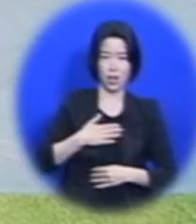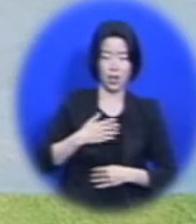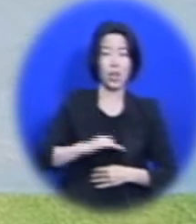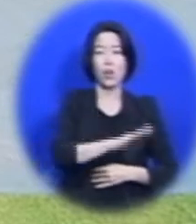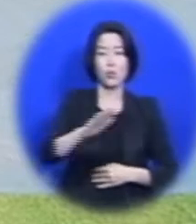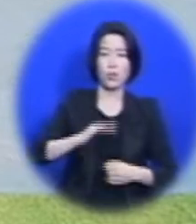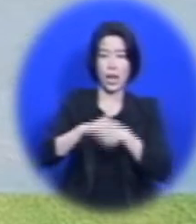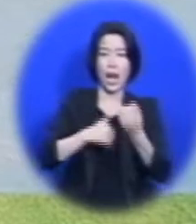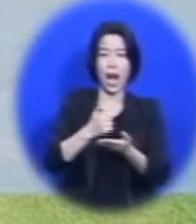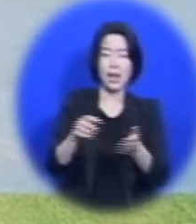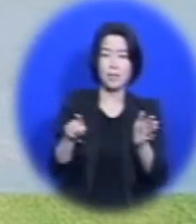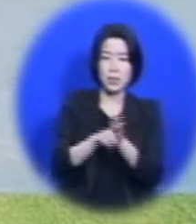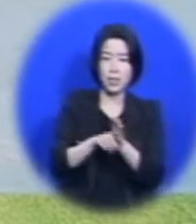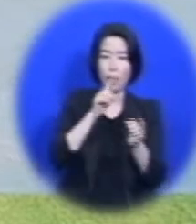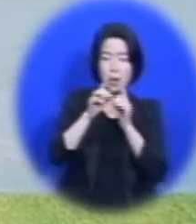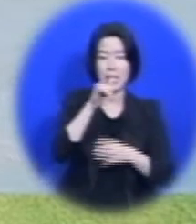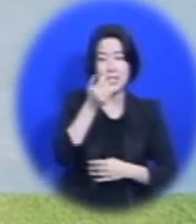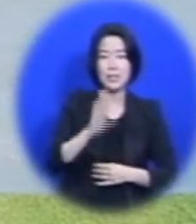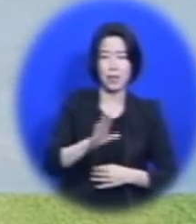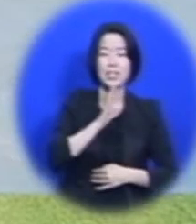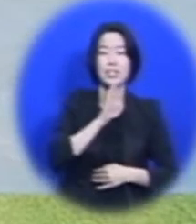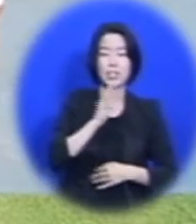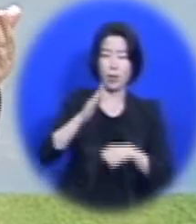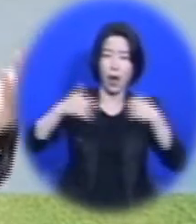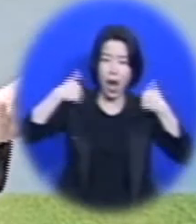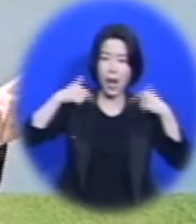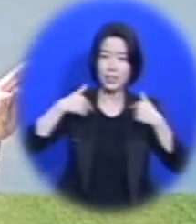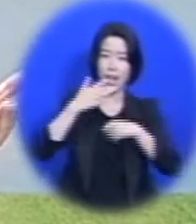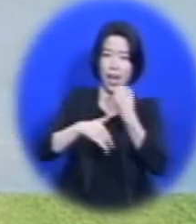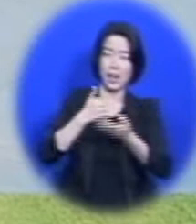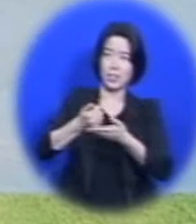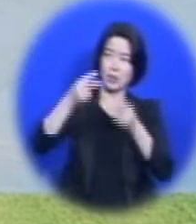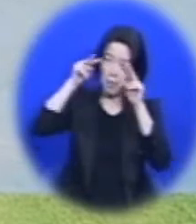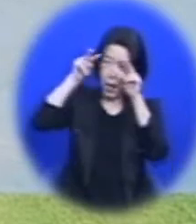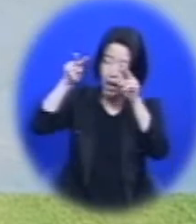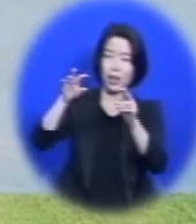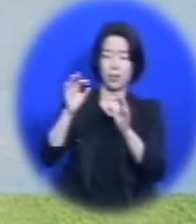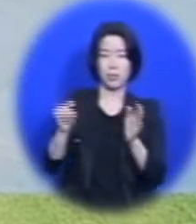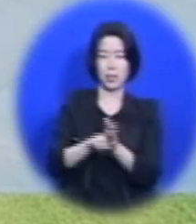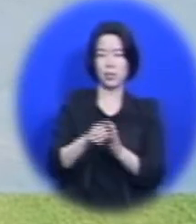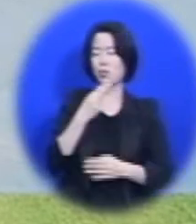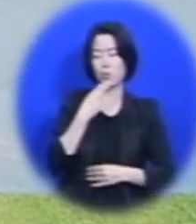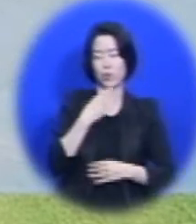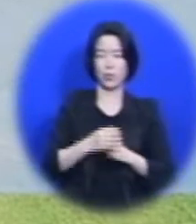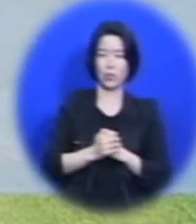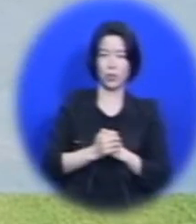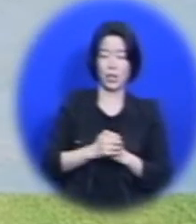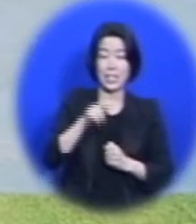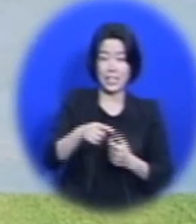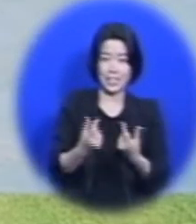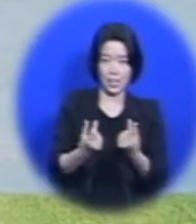우리가 하나님을 믿는다고 하지만 실제로 항상 하나님을 정말 바라보는 믿음이 없어요.